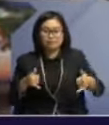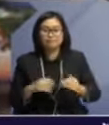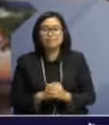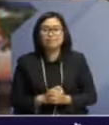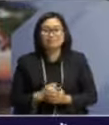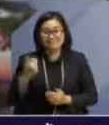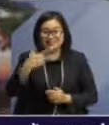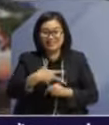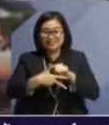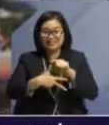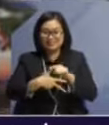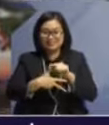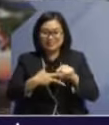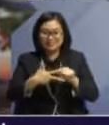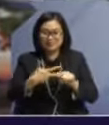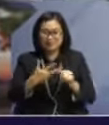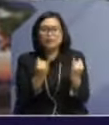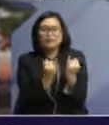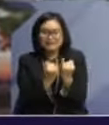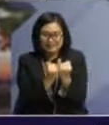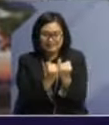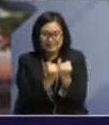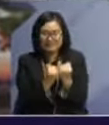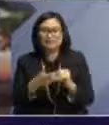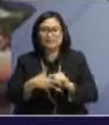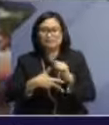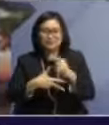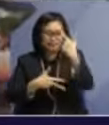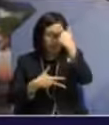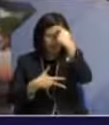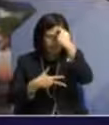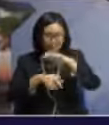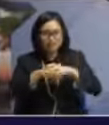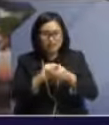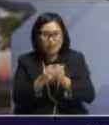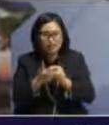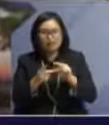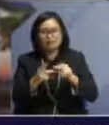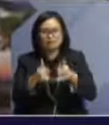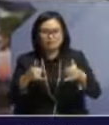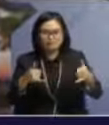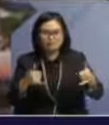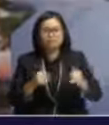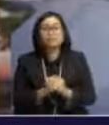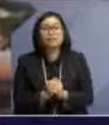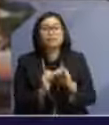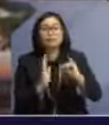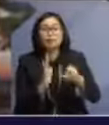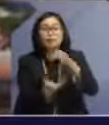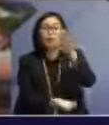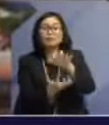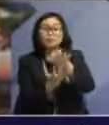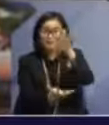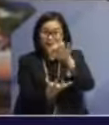ำคัญที่เราต้องใช้ชีวิตในปัจจุบันให้คุ้นชินกับคำว่า New Normal ค่ะด้านวัคซีนป้องกันโรคโควิดจังหวัดพิจิตรนะคะจะ